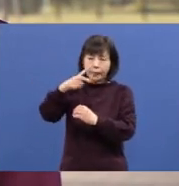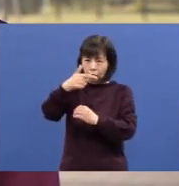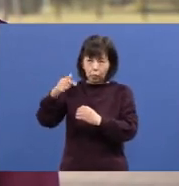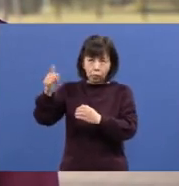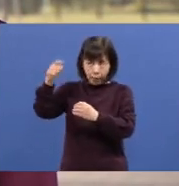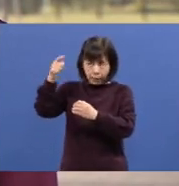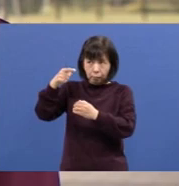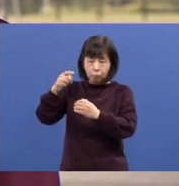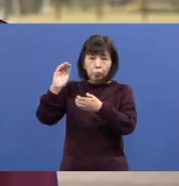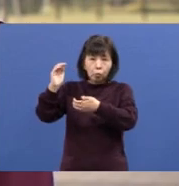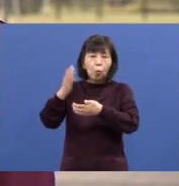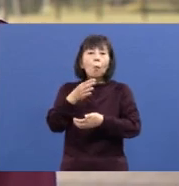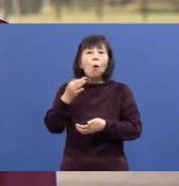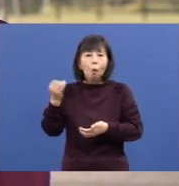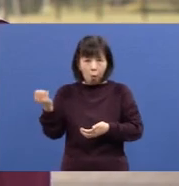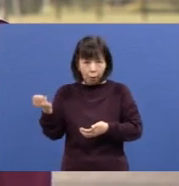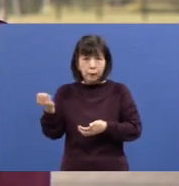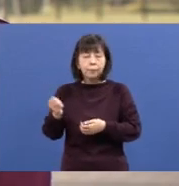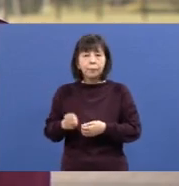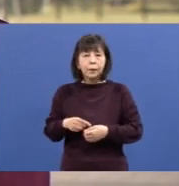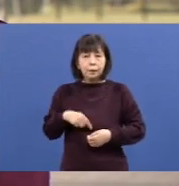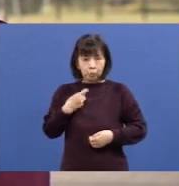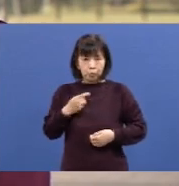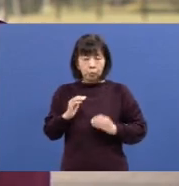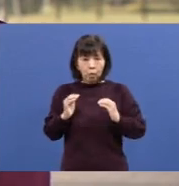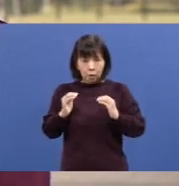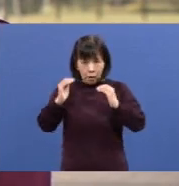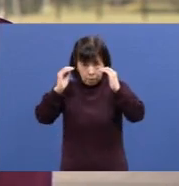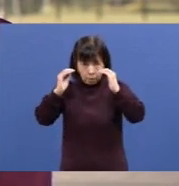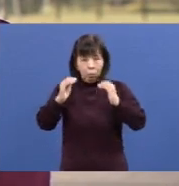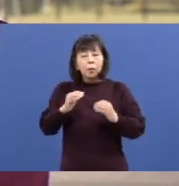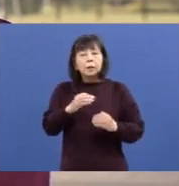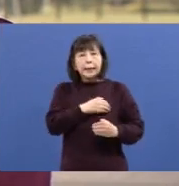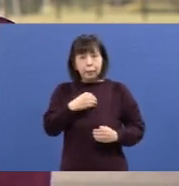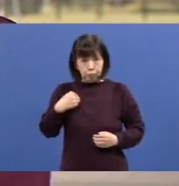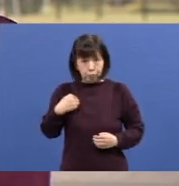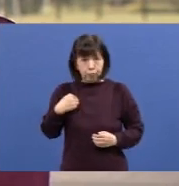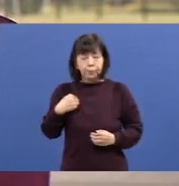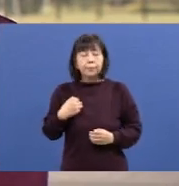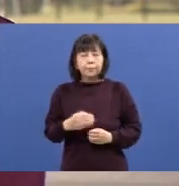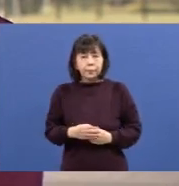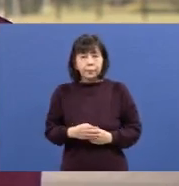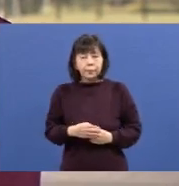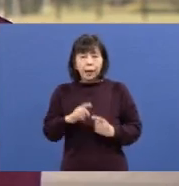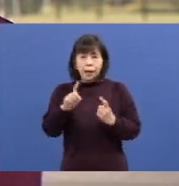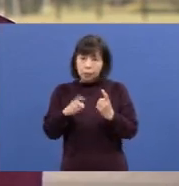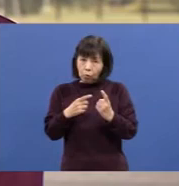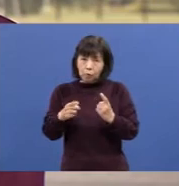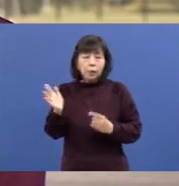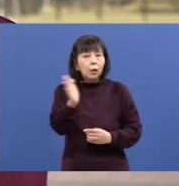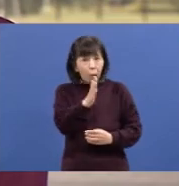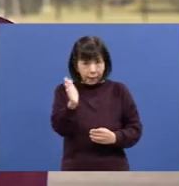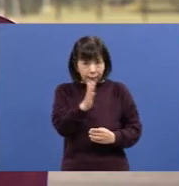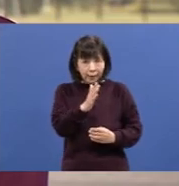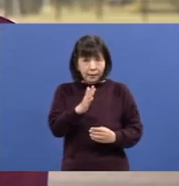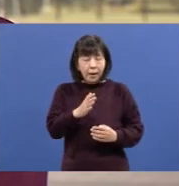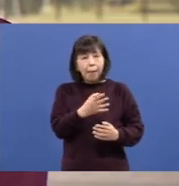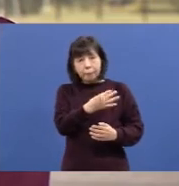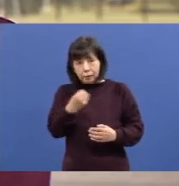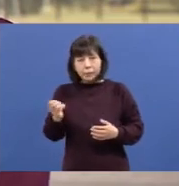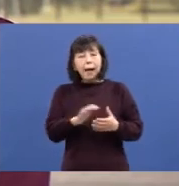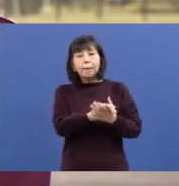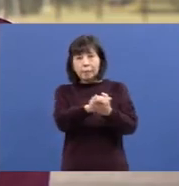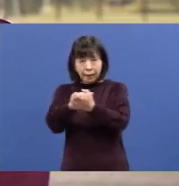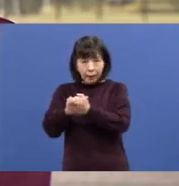学ぶことがとても多く、自分自身が成長できる場所ですし、一人ではなくたくさんの仲間